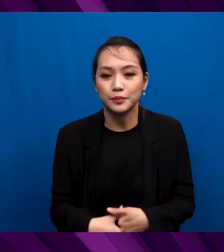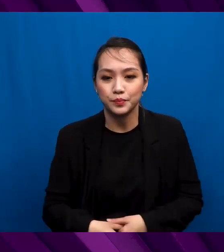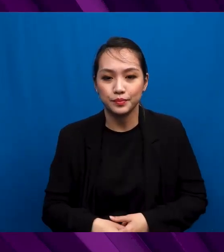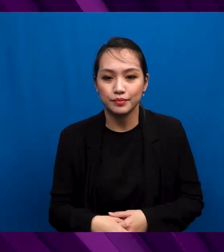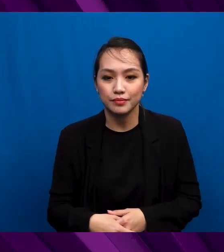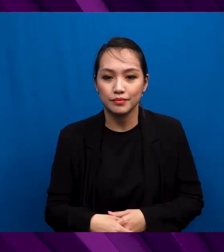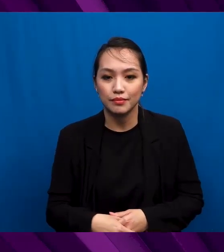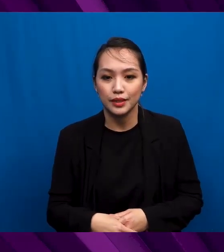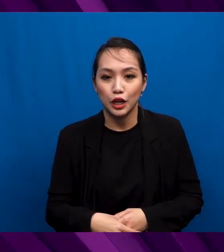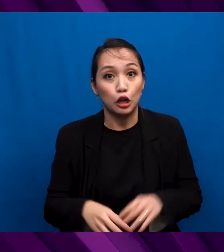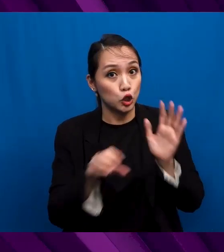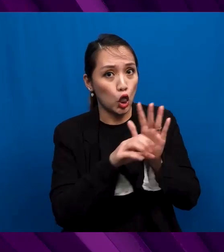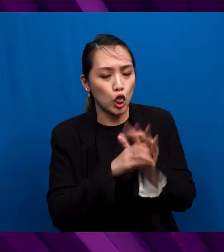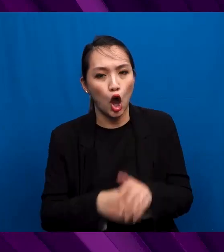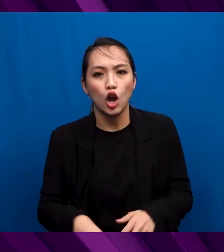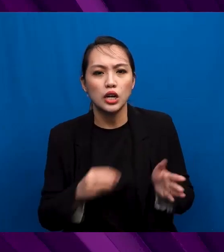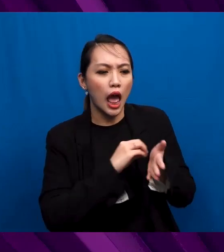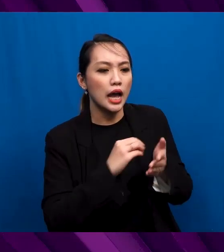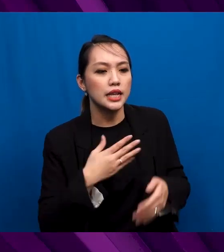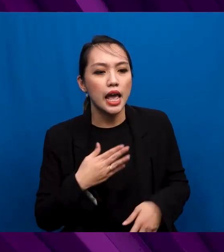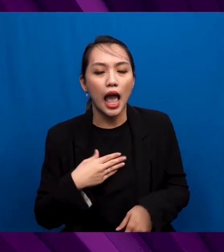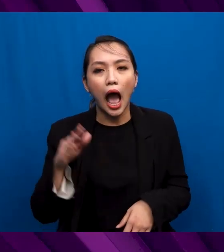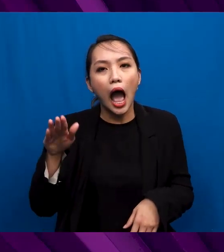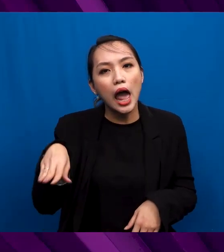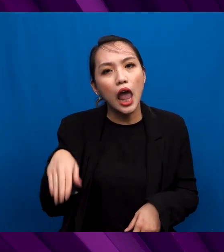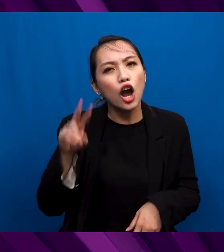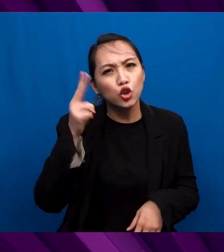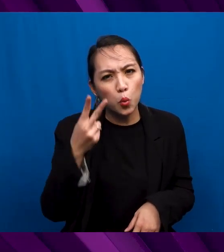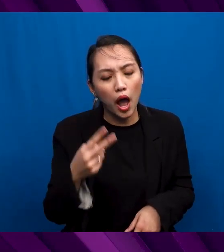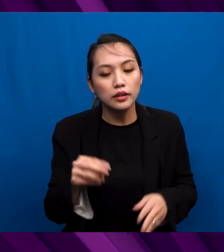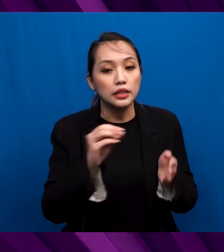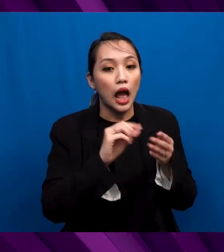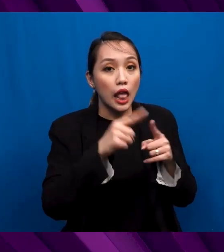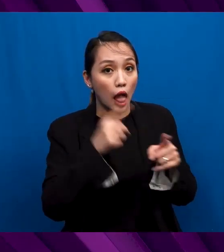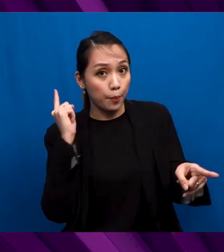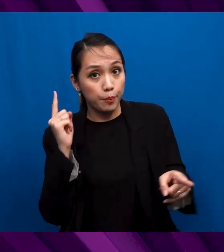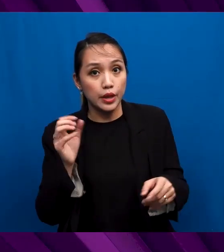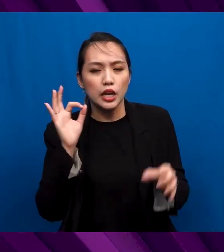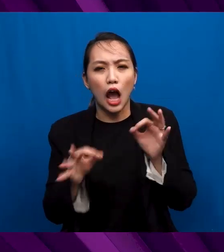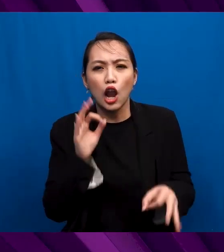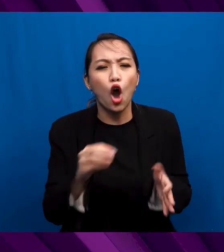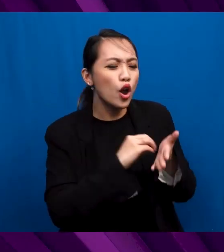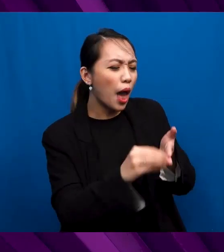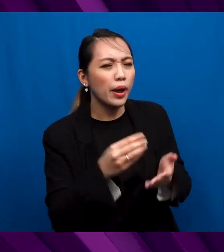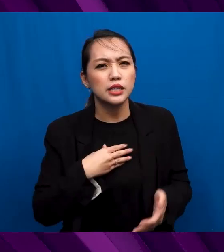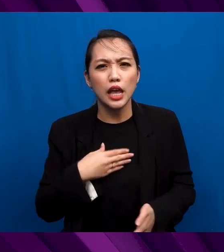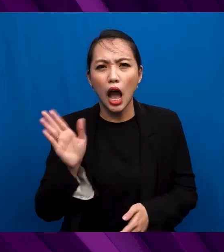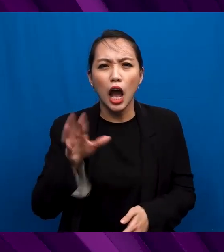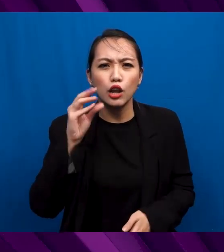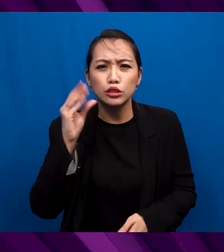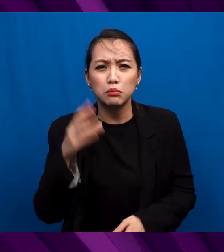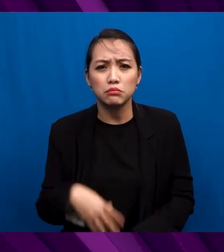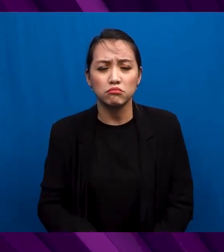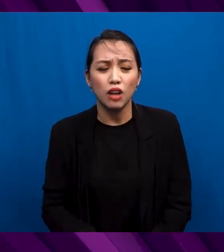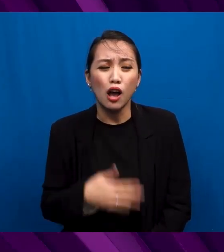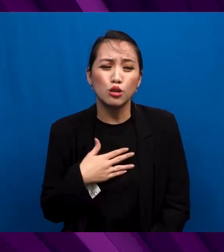tidak disebut oleh papa mama saya kan saya sedih. Ya kan? Ini bukan rebutan warisan si Simeon ini, tapi kan ini